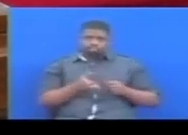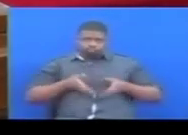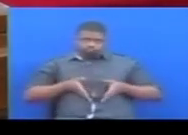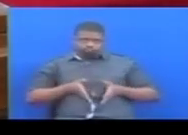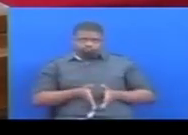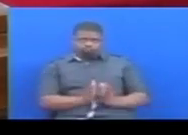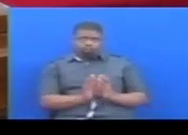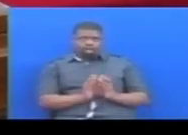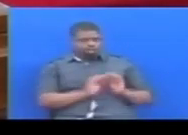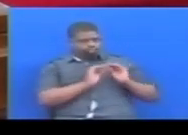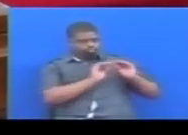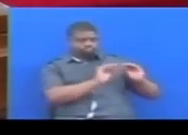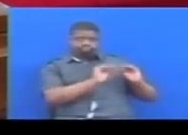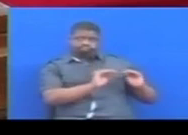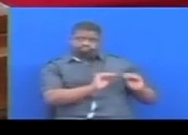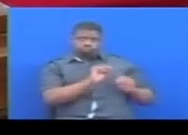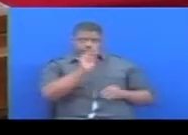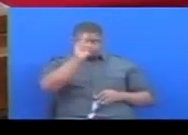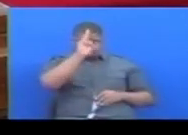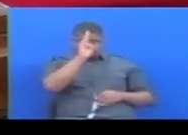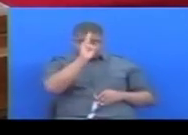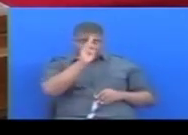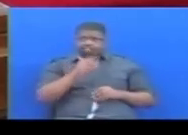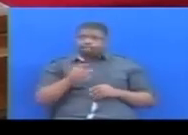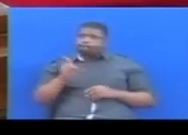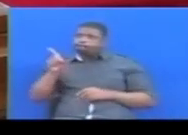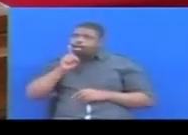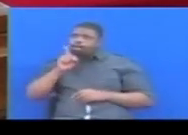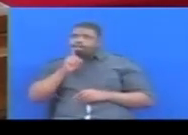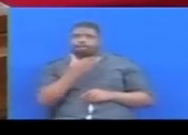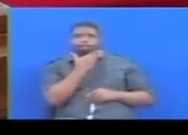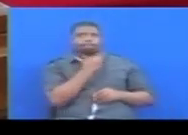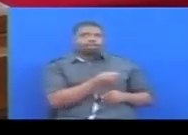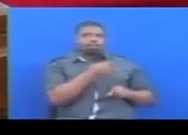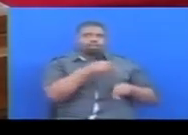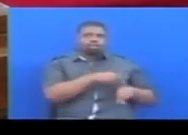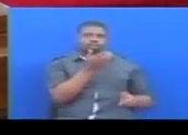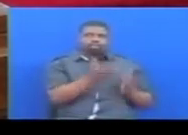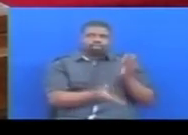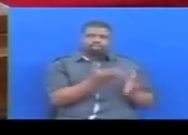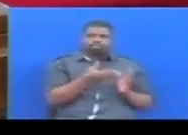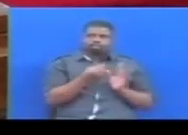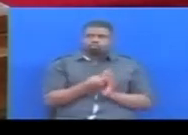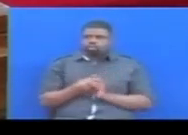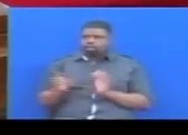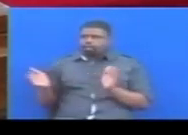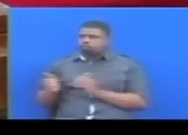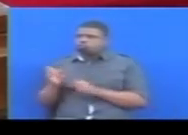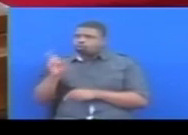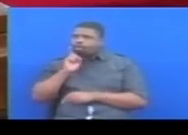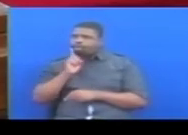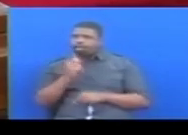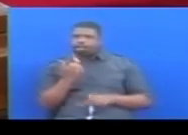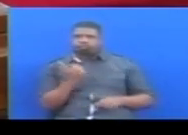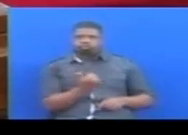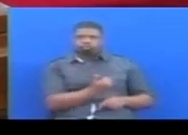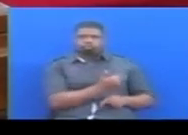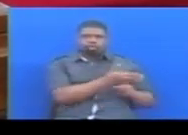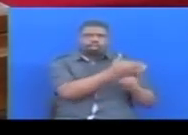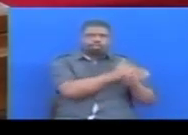kwa wazazi, mama na mwenza wake, wakati wa kliniki za ujauzito ikiwa ni pamoja na matunzo ya mama na mtoto kabla na baada